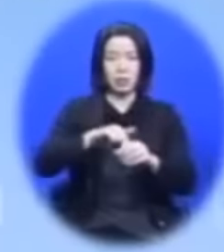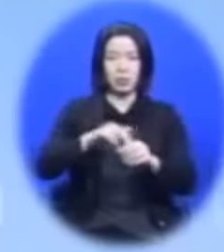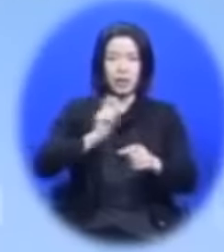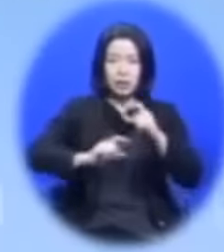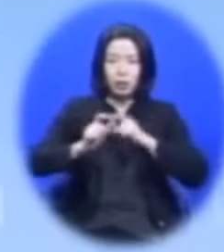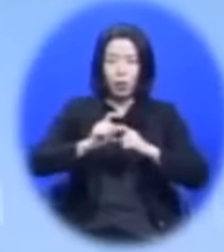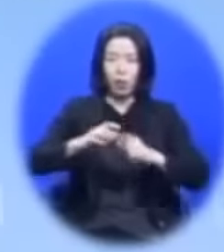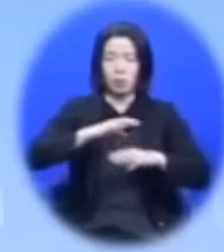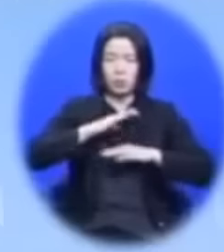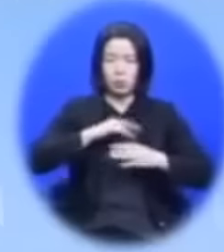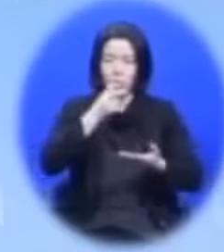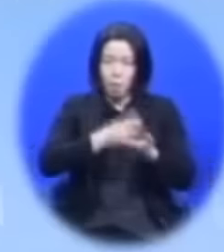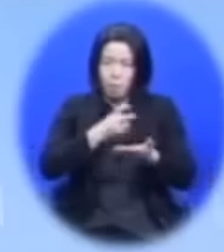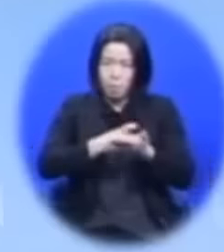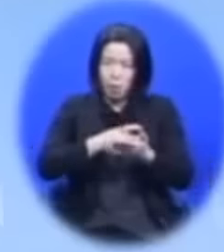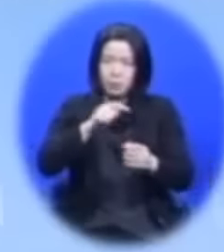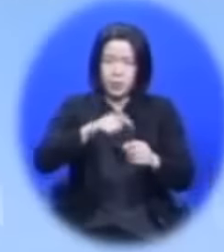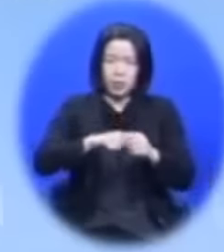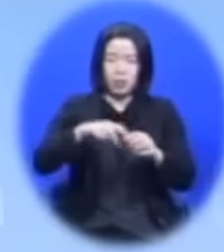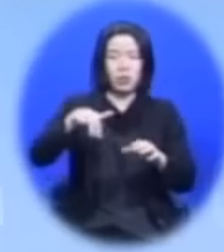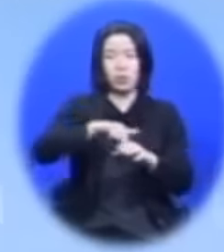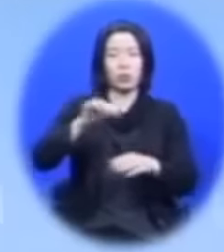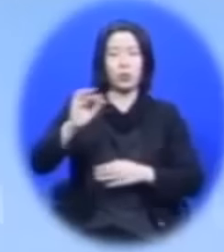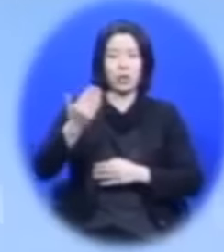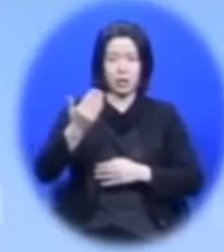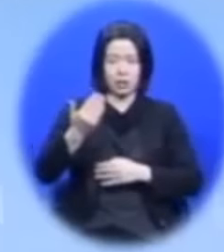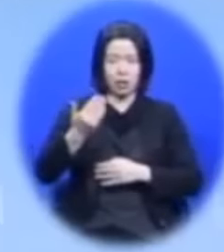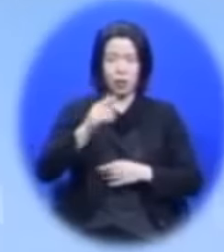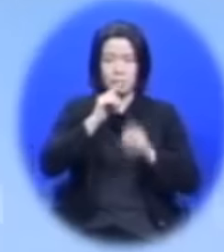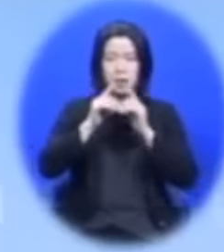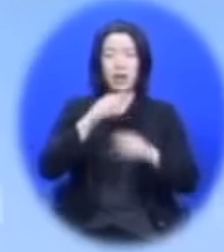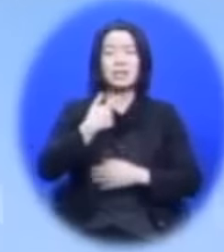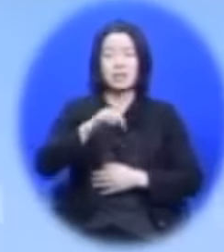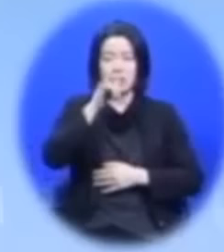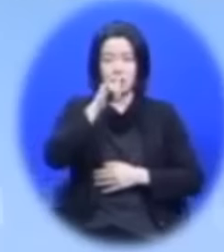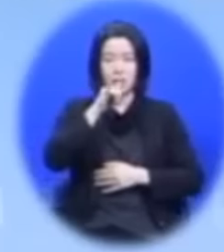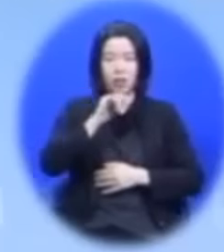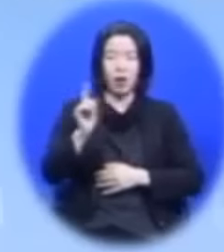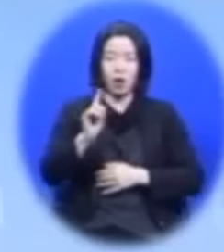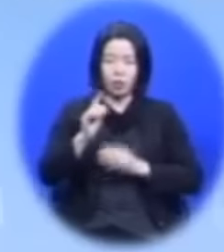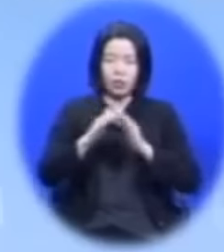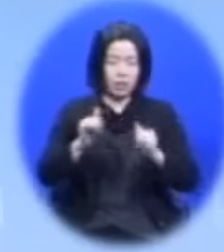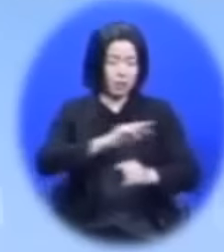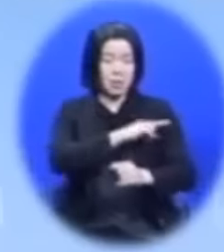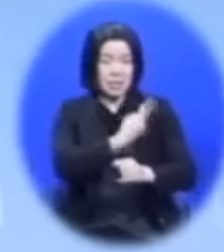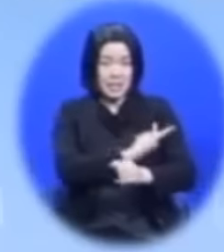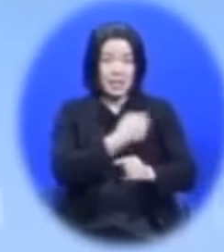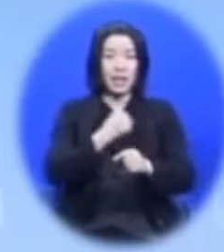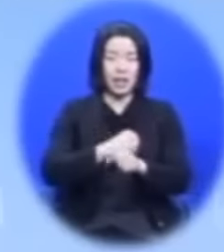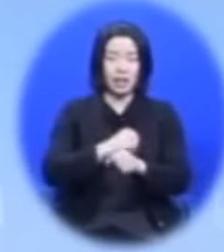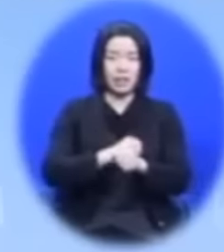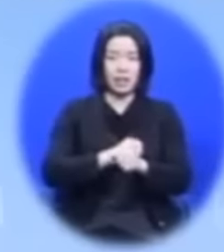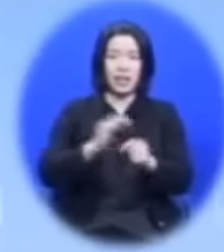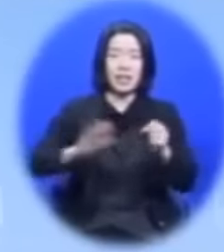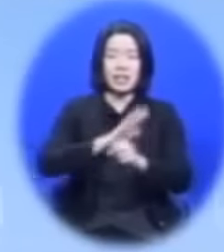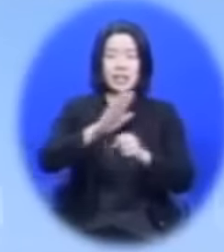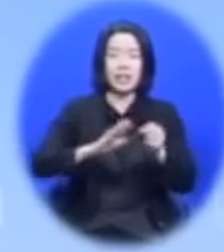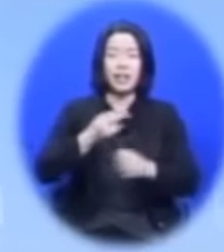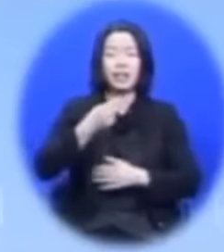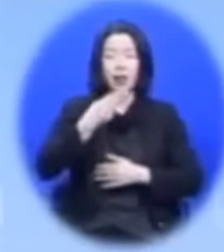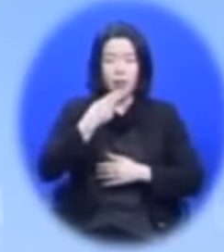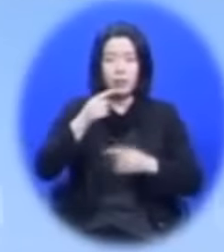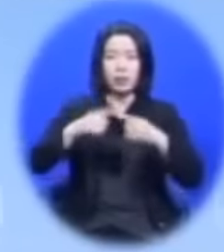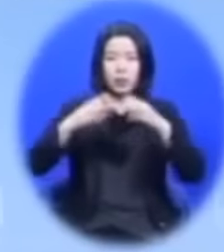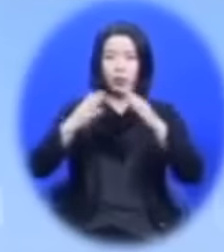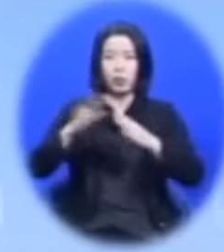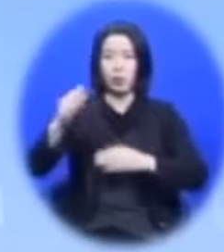율법 종교가 된다는 것. 어떤 분은 이단 하는데 사랑이 없는 교회와 성도가